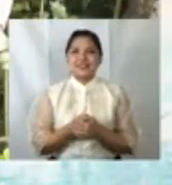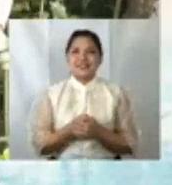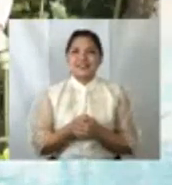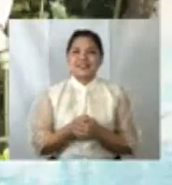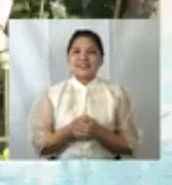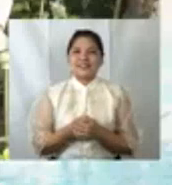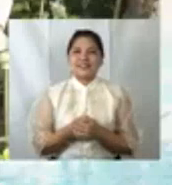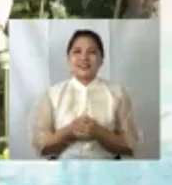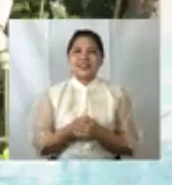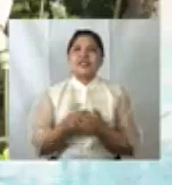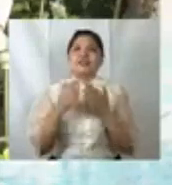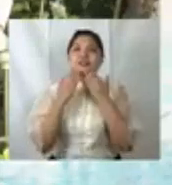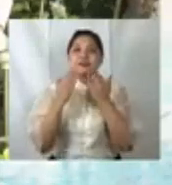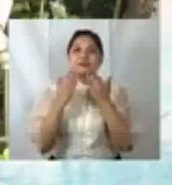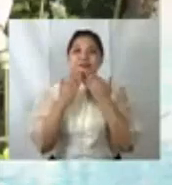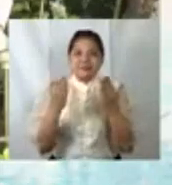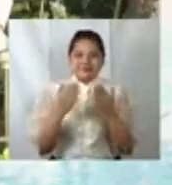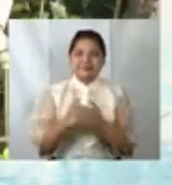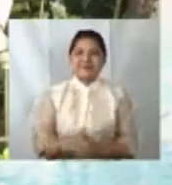Salamat po.